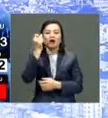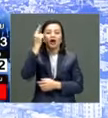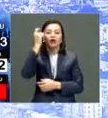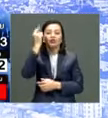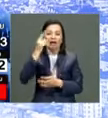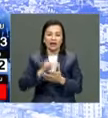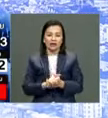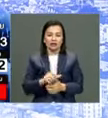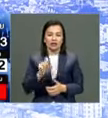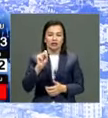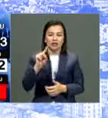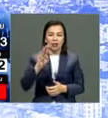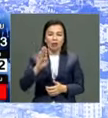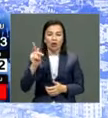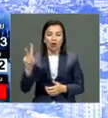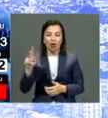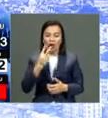ภาชนะรองรับภาษาอังกฤษแล้วนะครับรองรับภาษาอังกฤษแล้วนะครับนอกจากภาษาไทยที่เป็นมาตรฐานและรองรับภาษาอังกฤษแล้วในอนาคตนะครับอันใกล้เราคาดว่าจะรองรับภาษาจีนนะครับภาษามาเลย์นะครับภาษาเขมรภาษาเกาหลีนะครับภาษาญี่ปุ่นนะครับเพื่อให้ทุกคนเข้าใจว่าทางศปภ.